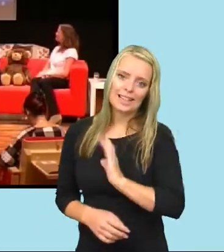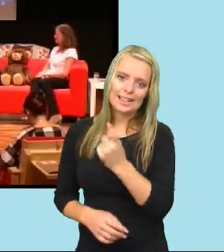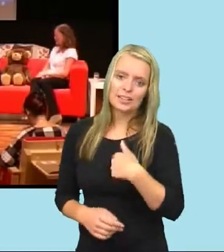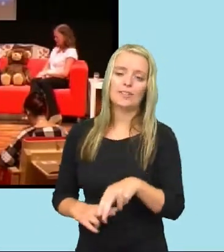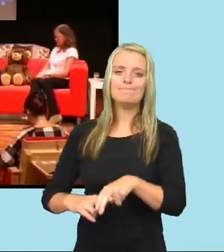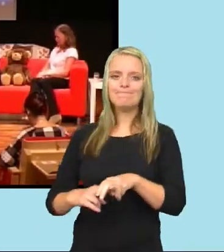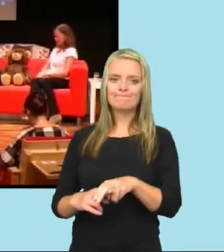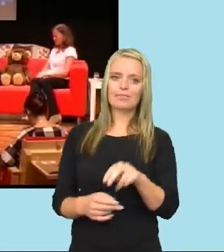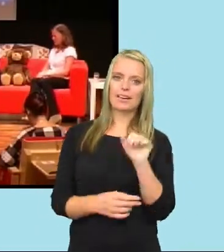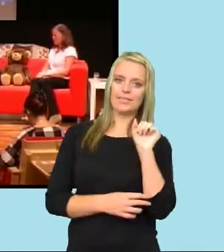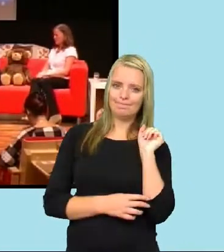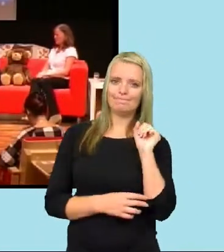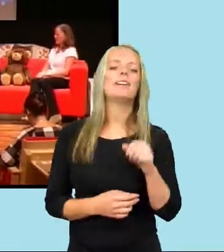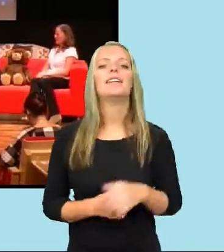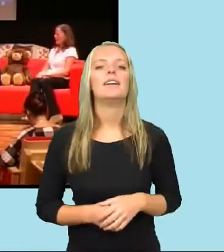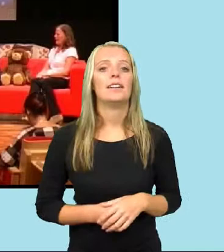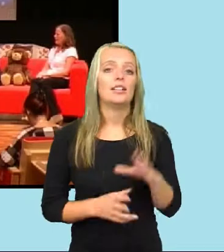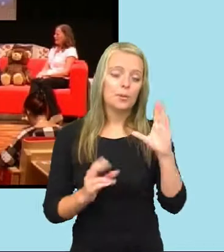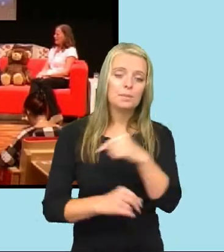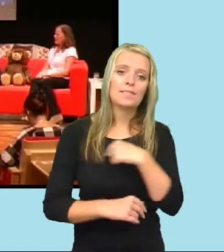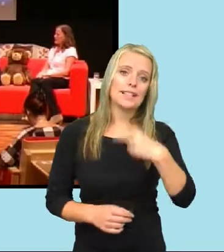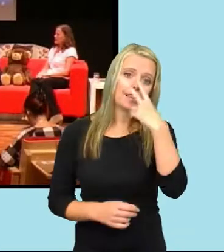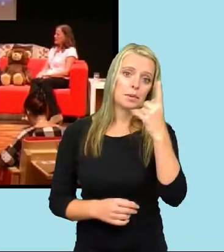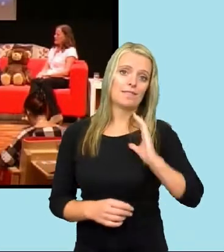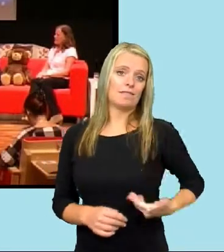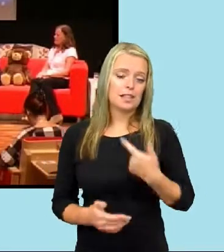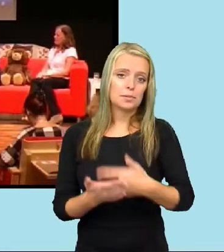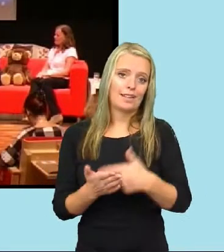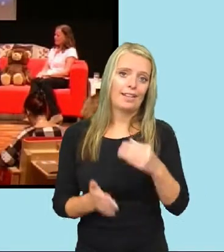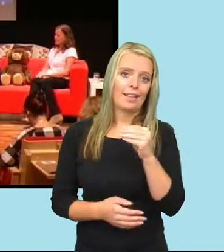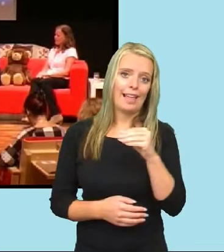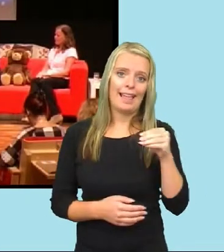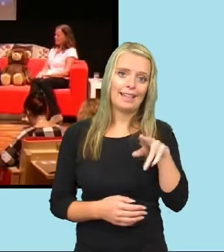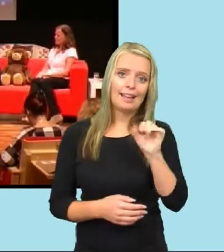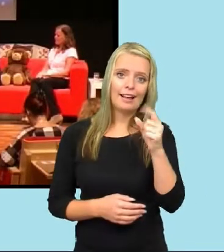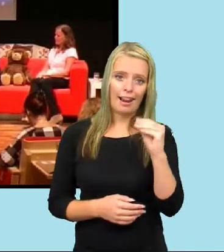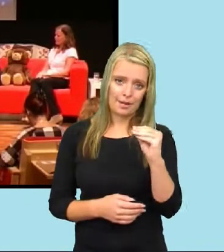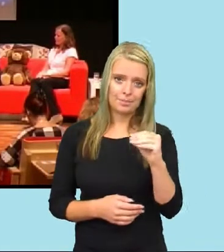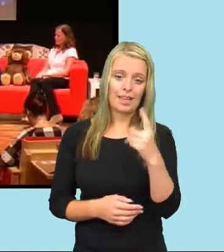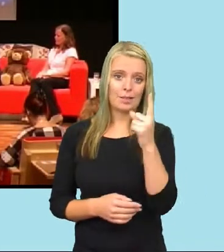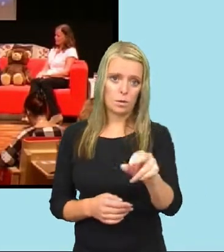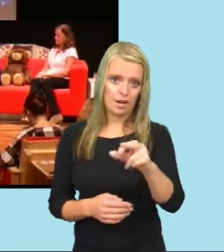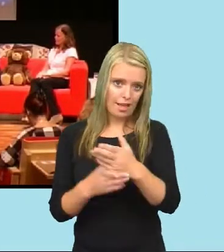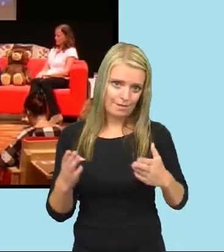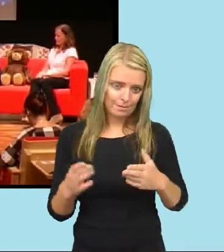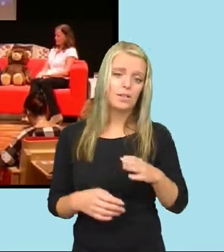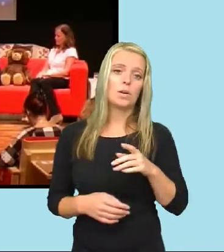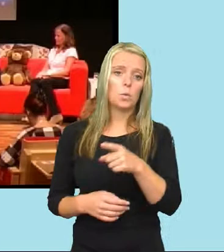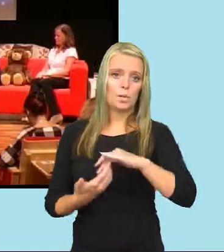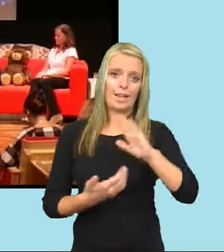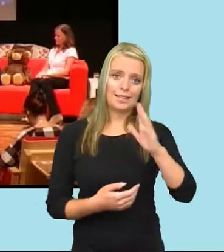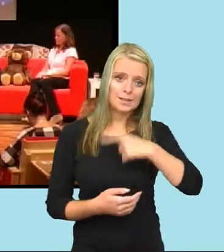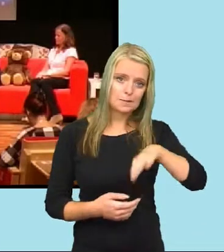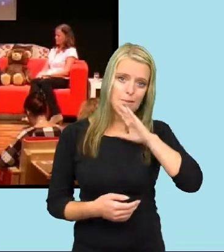tillbaka lite i den här sköna soffan så länge. Vi ska få titta på en flicka som heter Engla som är 1,5 år. Det är Engla och hennes mamma som får besök